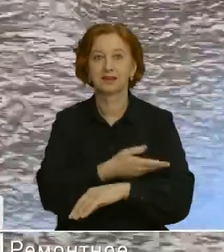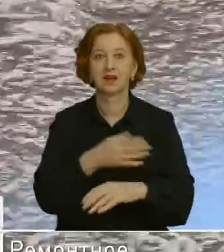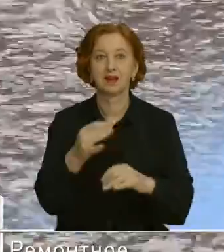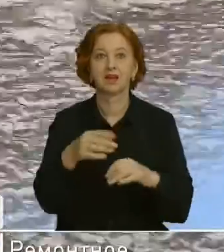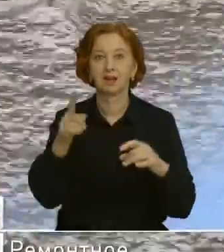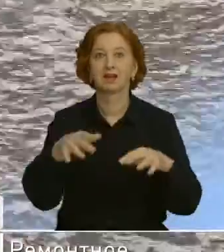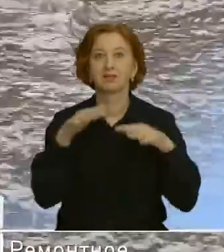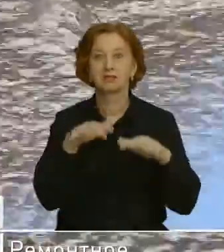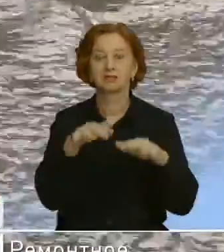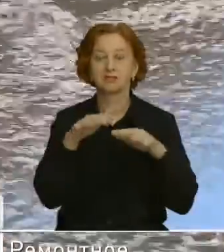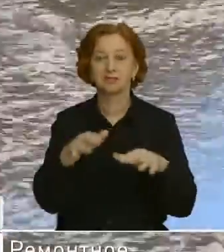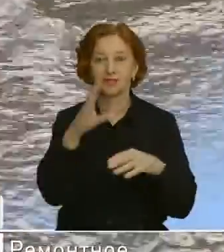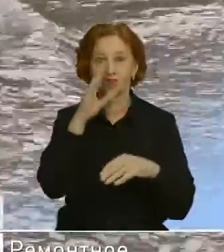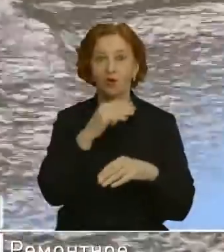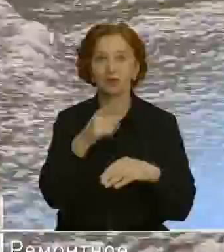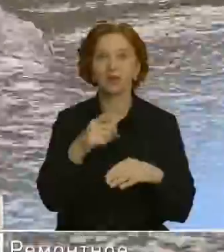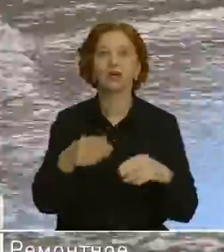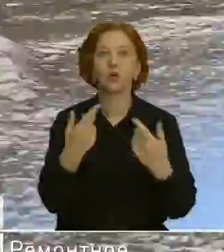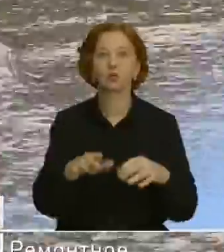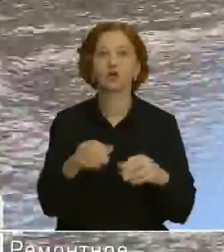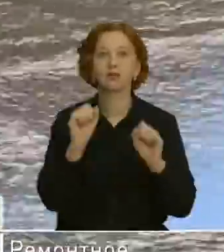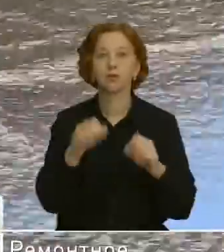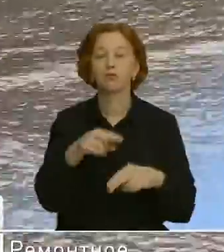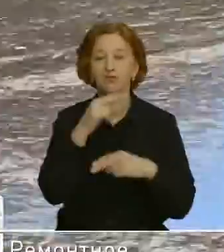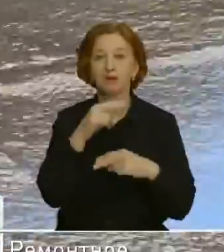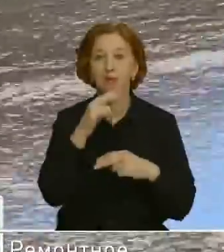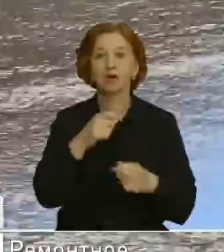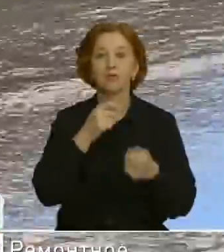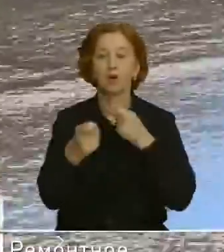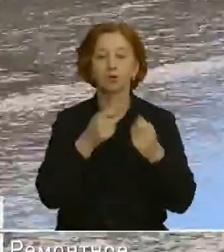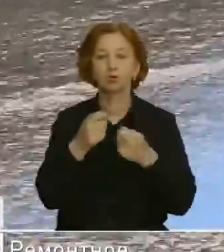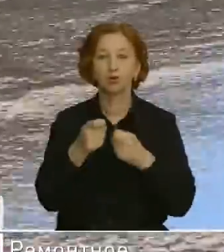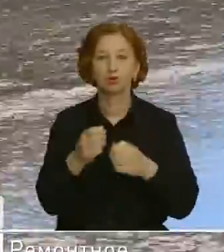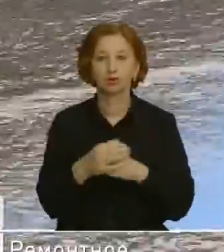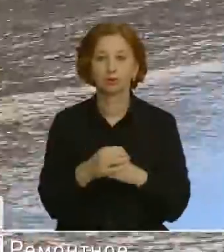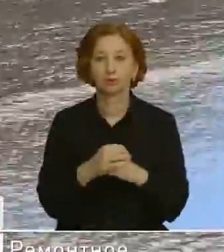Жители и гости города, сотрудники МЧС просят быть внимательными и осторожными.